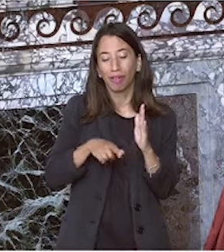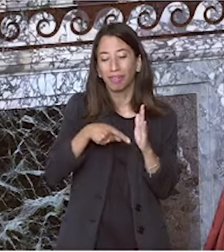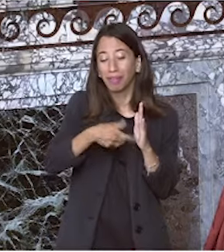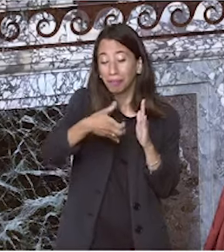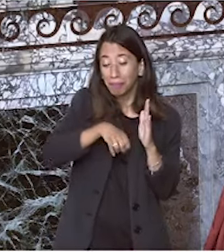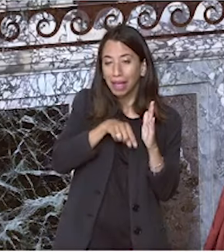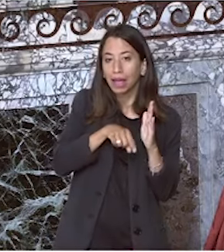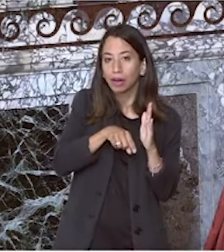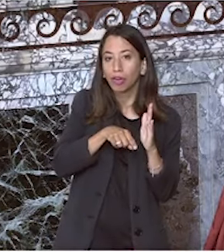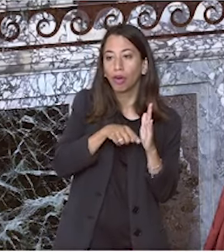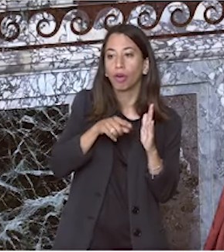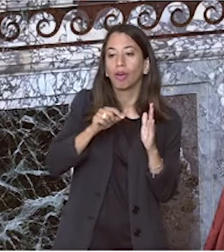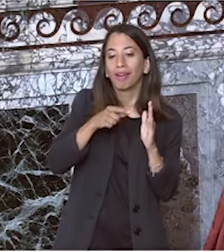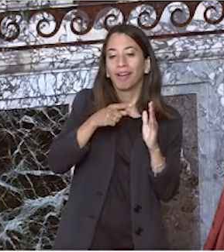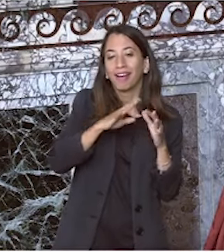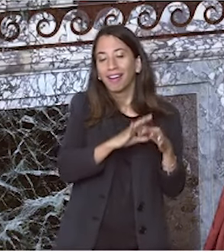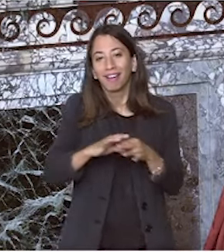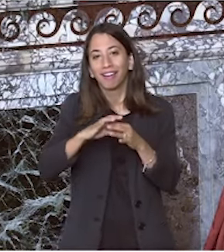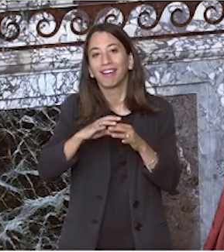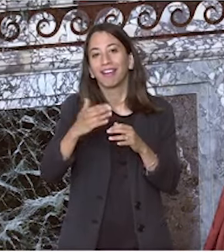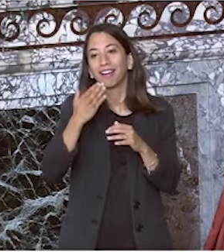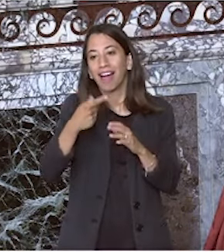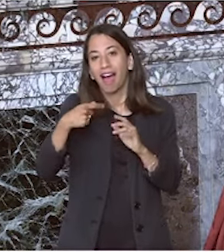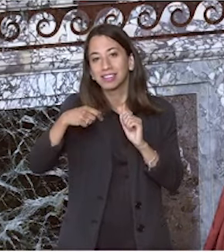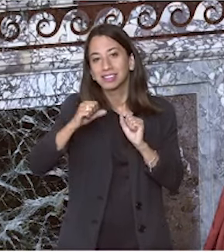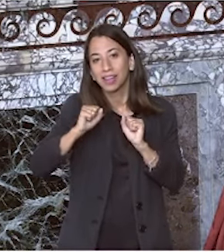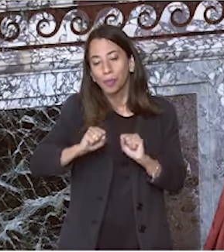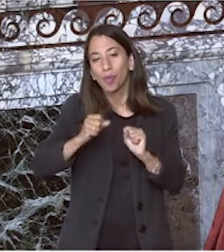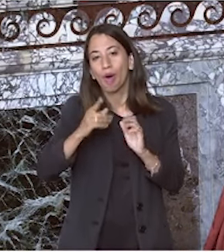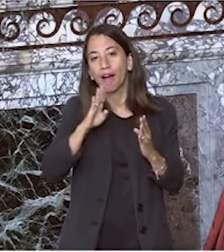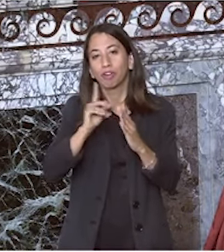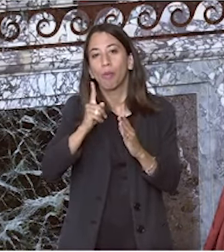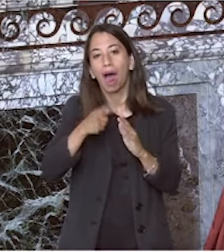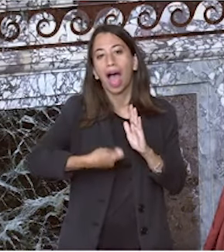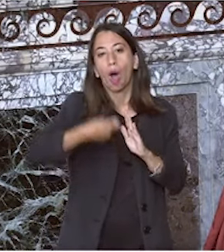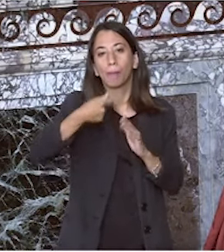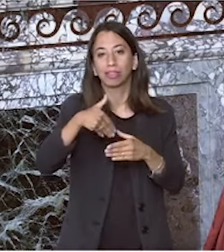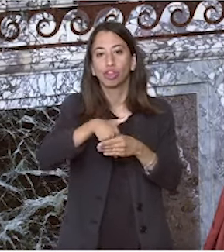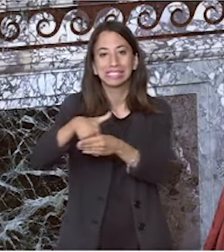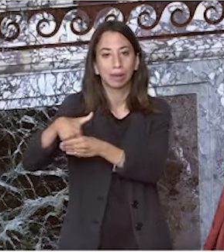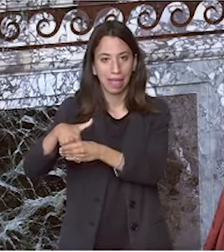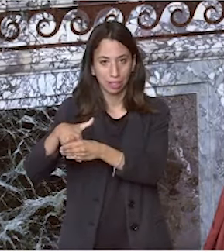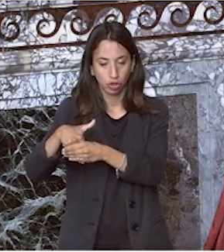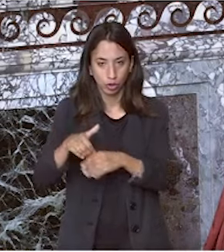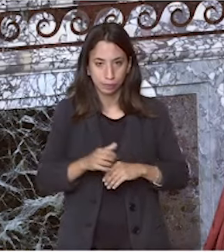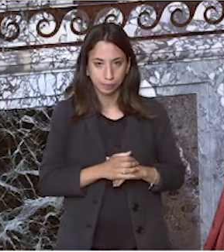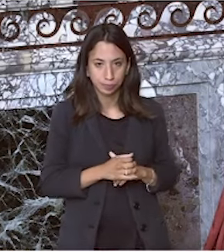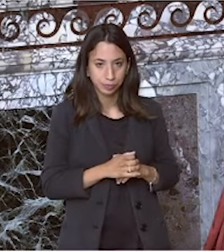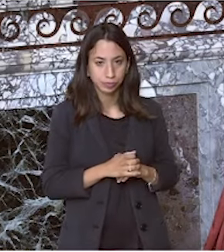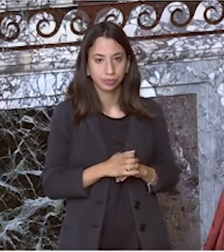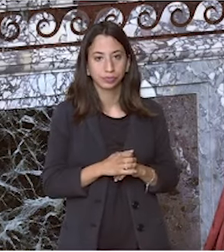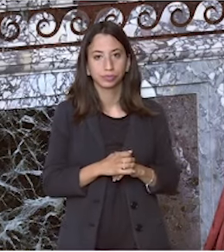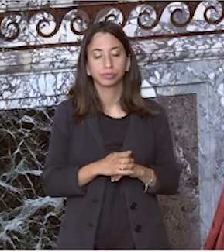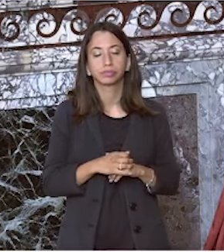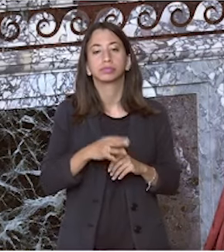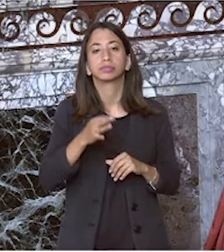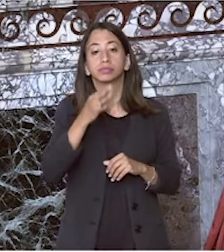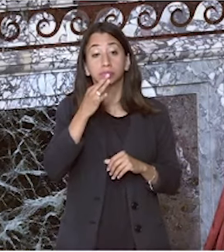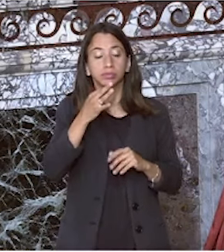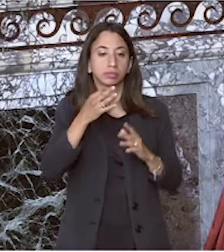provenire da aumenti salariali. Le previsioni della BCE e le attese degli analisti prefigurano un